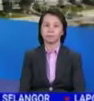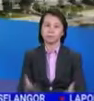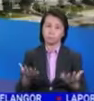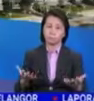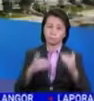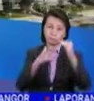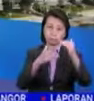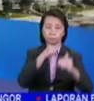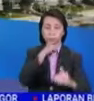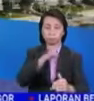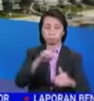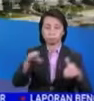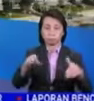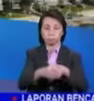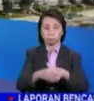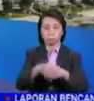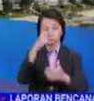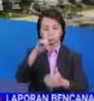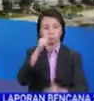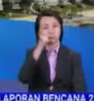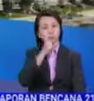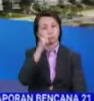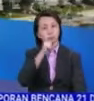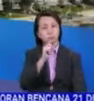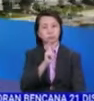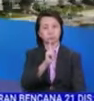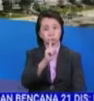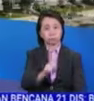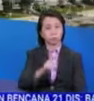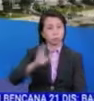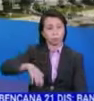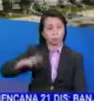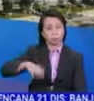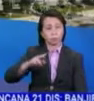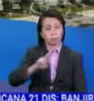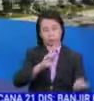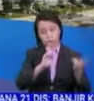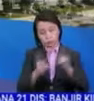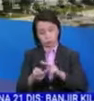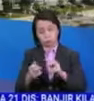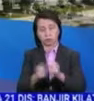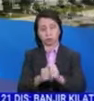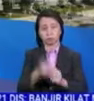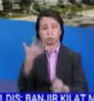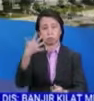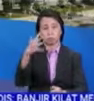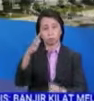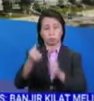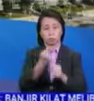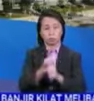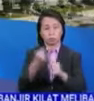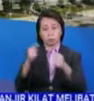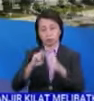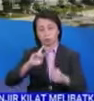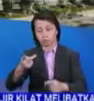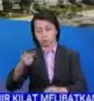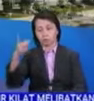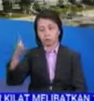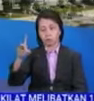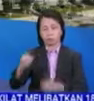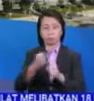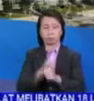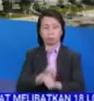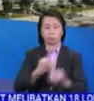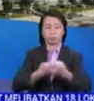Meskipun had umur minimum perkahwinan bagi perempuan beragama Islam belum dipinda dari 16 tahun kepada 18 tahun,